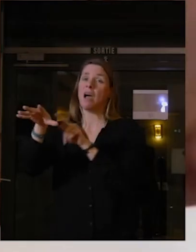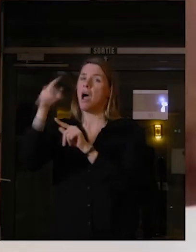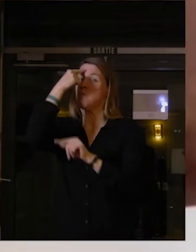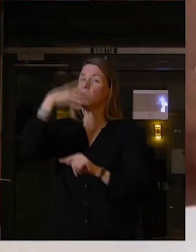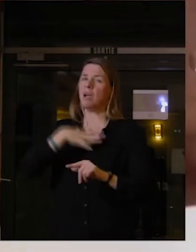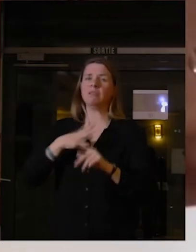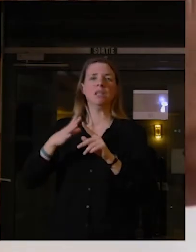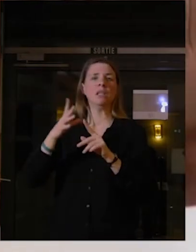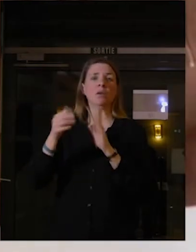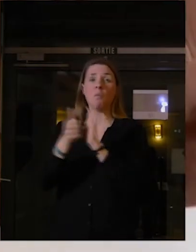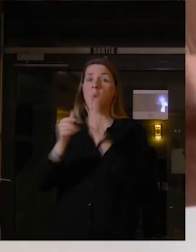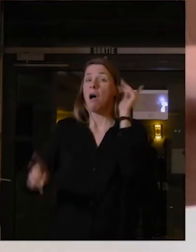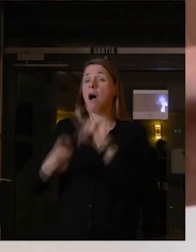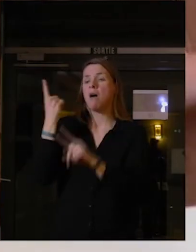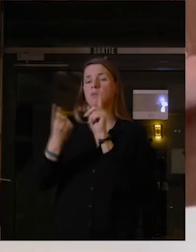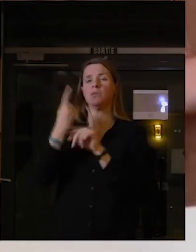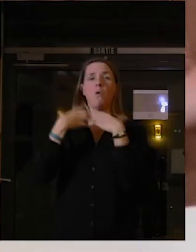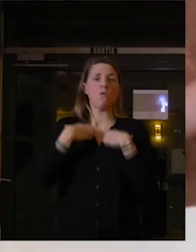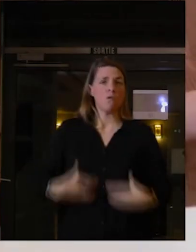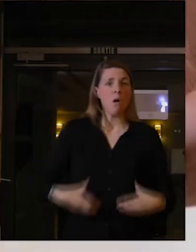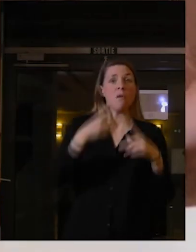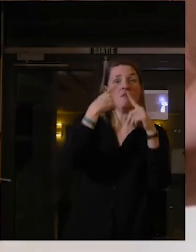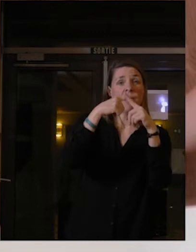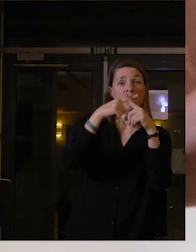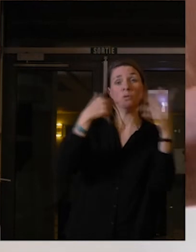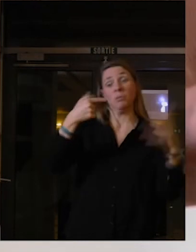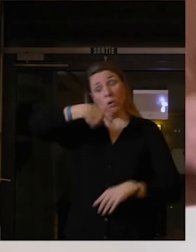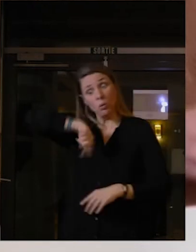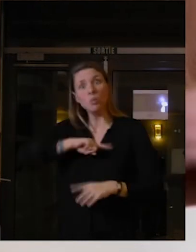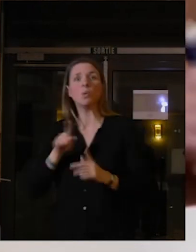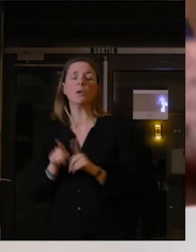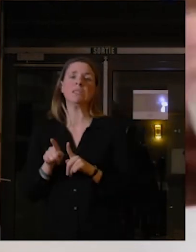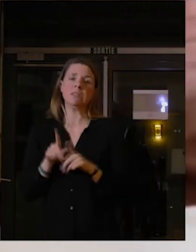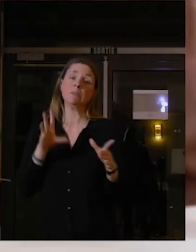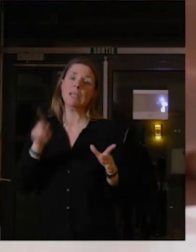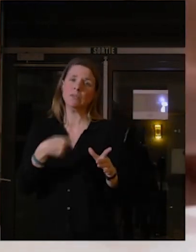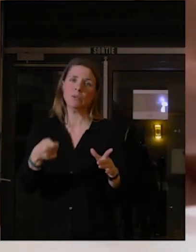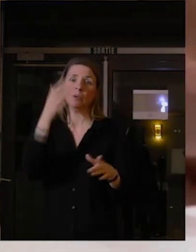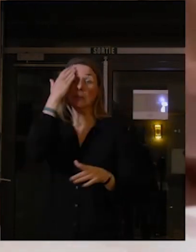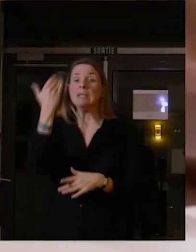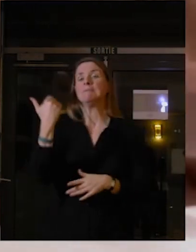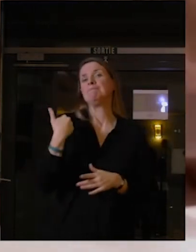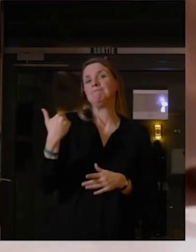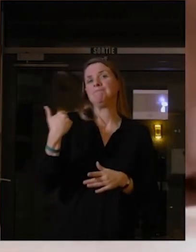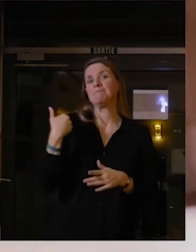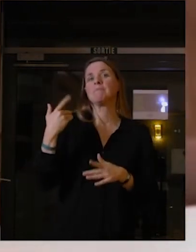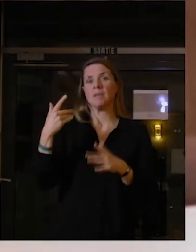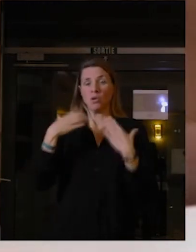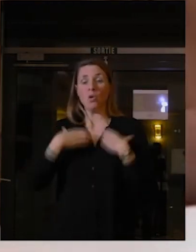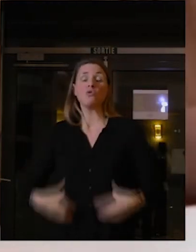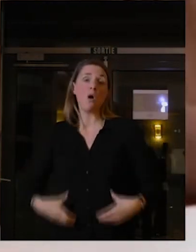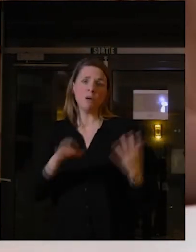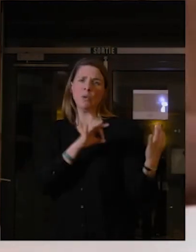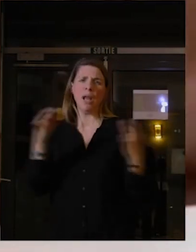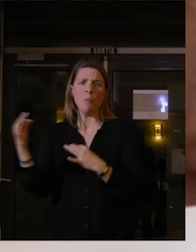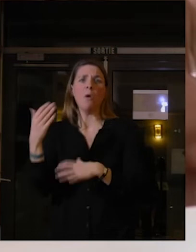extrêmement important, les clubs, les fédérations et surtout nous. Et je pense qu'en fait, dès qu'on nous sollicite, le club le fait assez régulièrement, mais